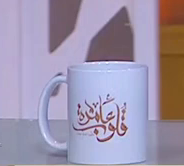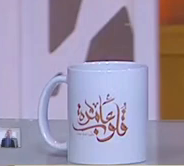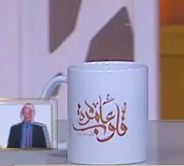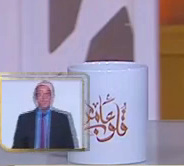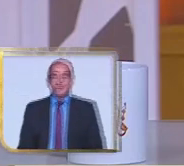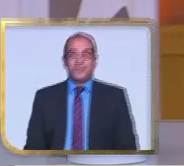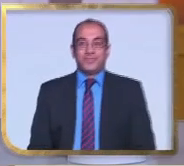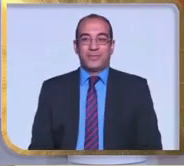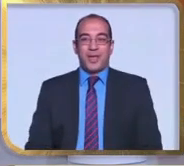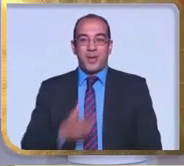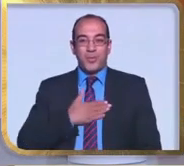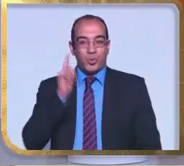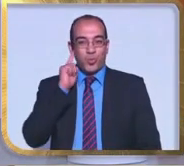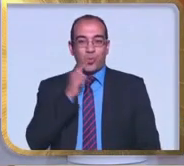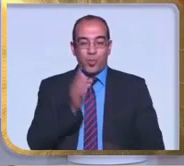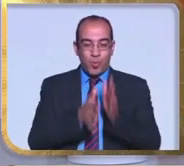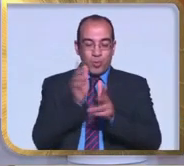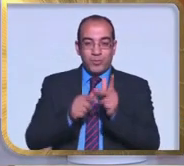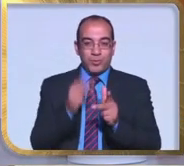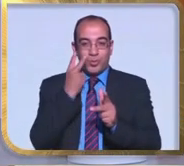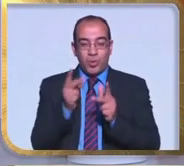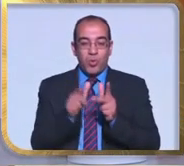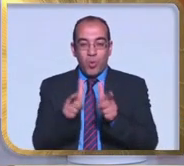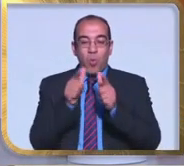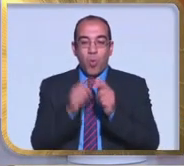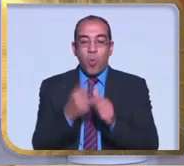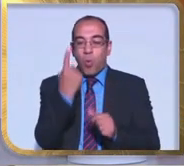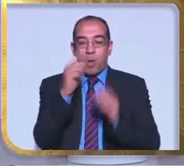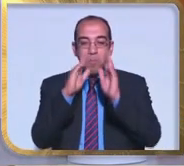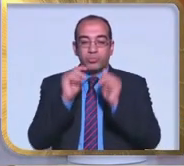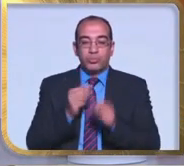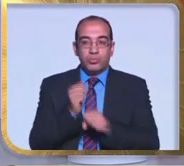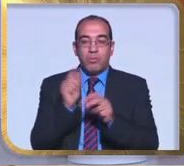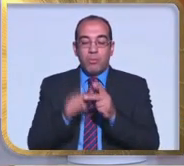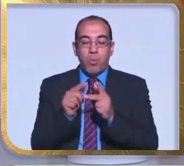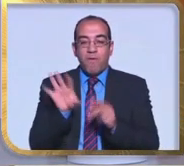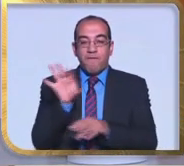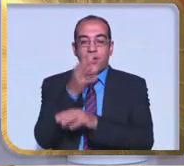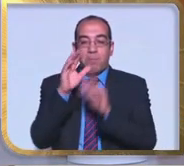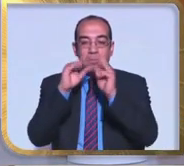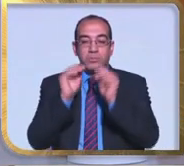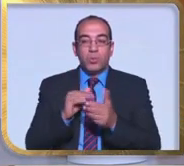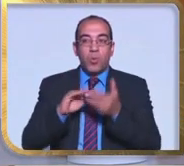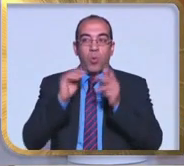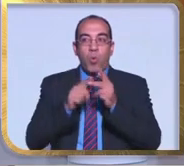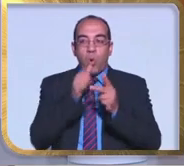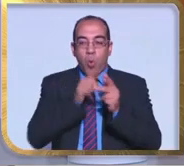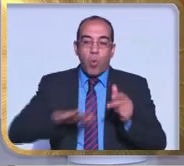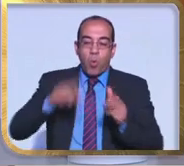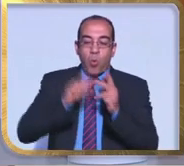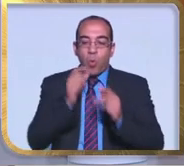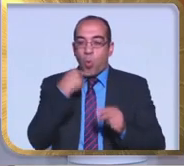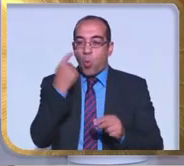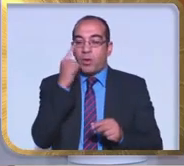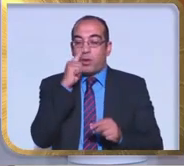مرحبا بكل مشاهدينا الكرام، مشاهدي القناة الأولى المصرية والفضائية المصرية وقناة أون وسائر